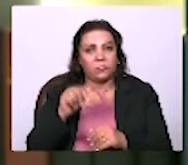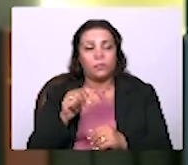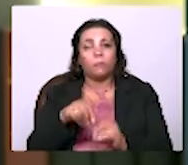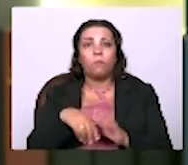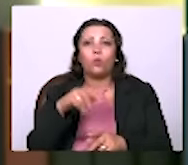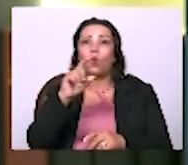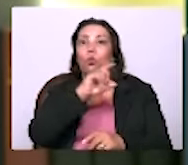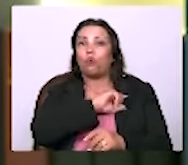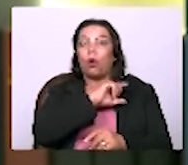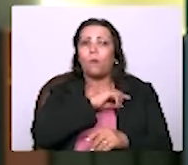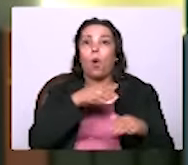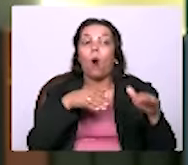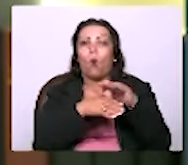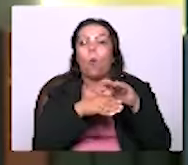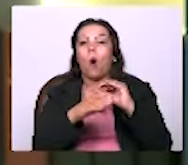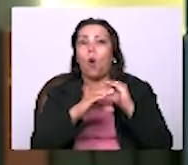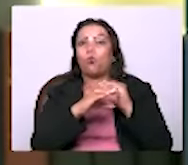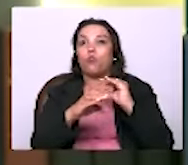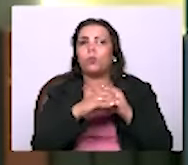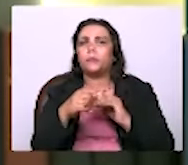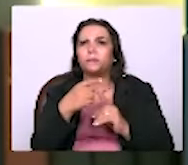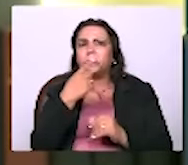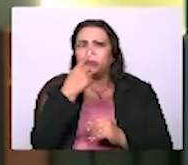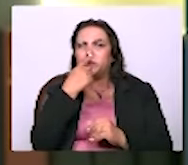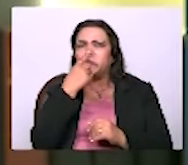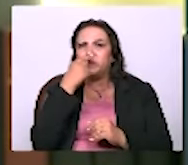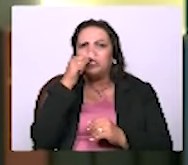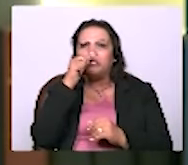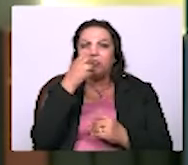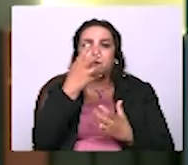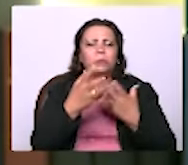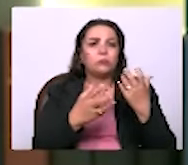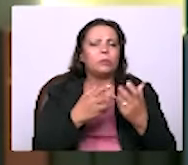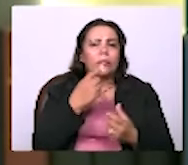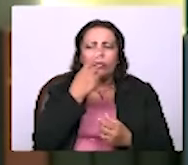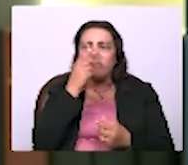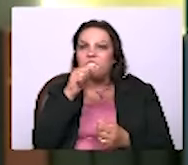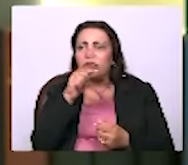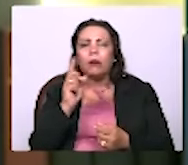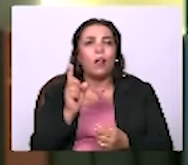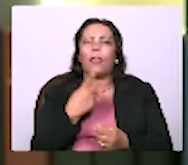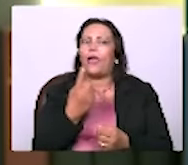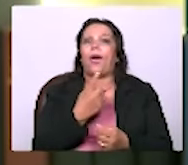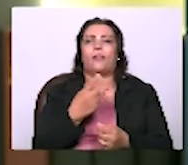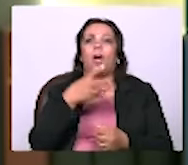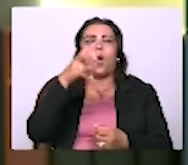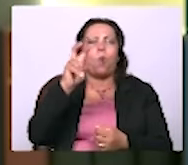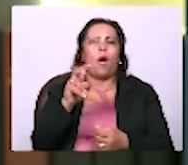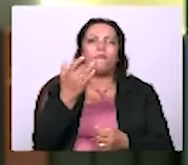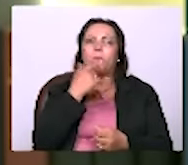الطلبه في الاتوبيس قالوا هم شمين ريحه شياط قال لهم ده عادي وما